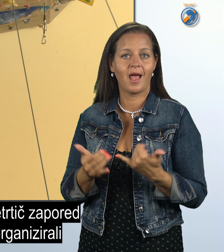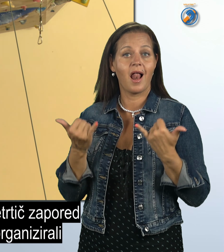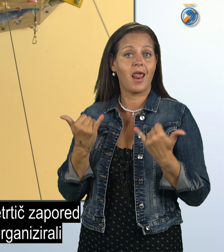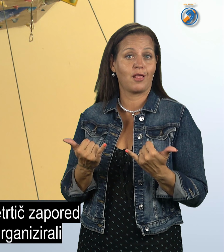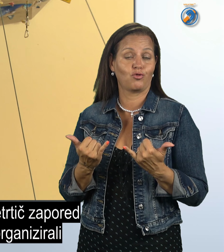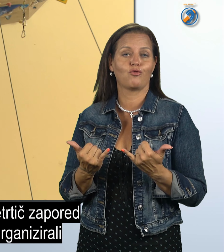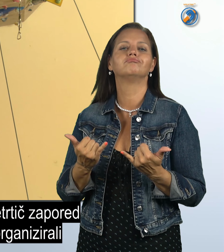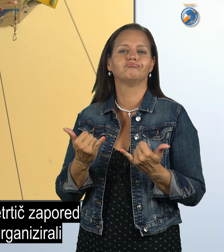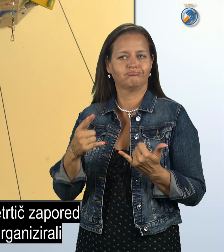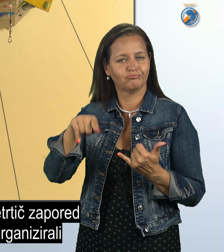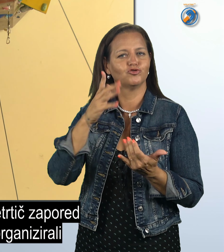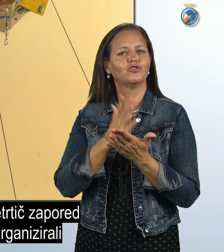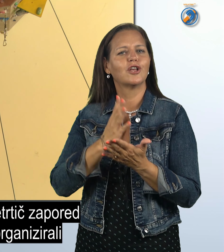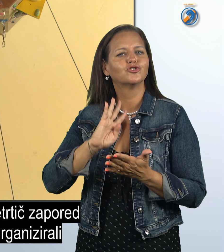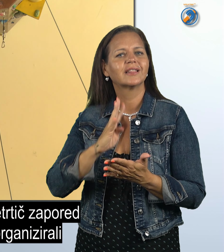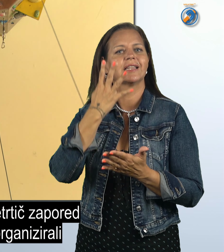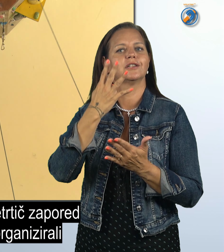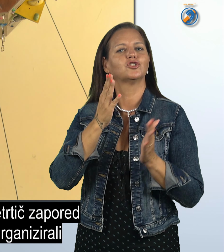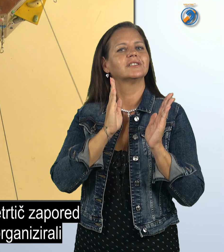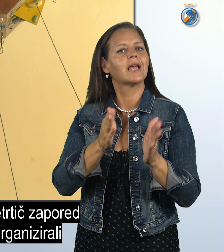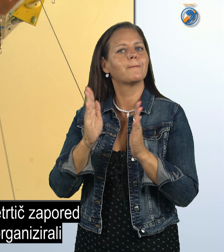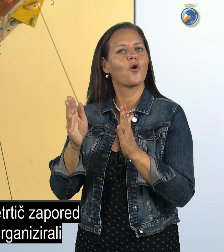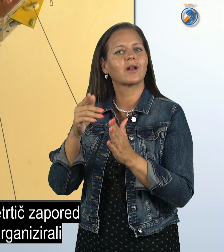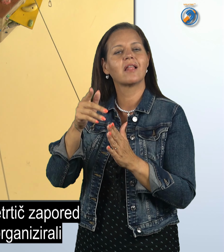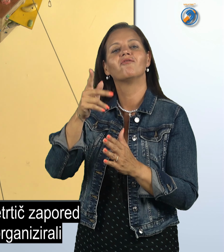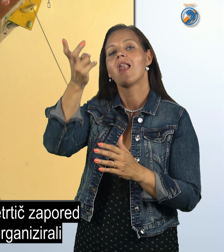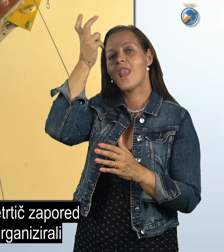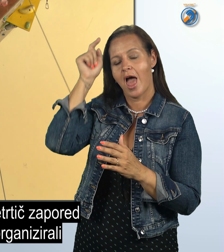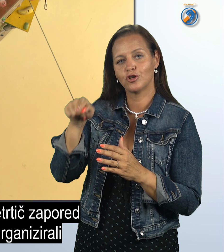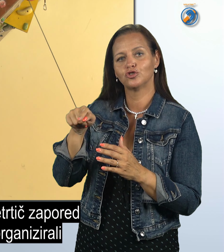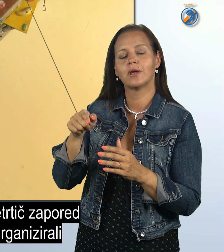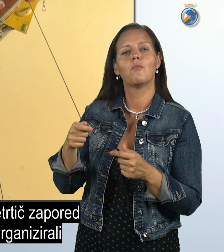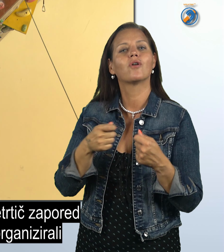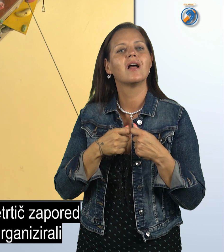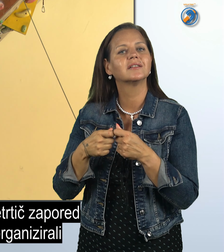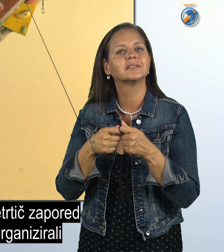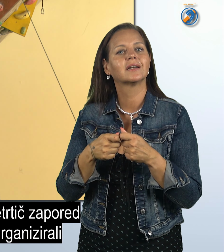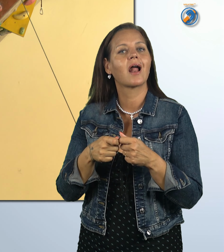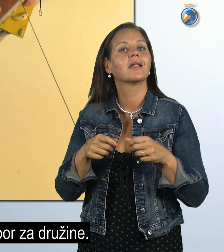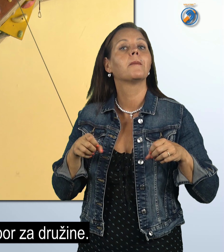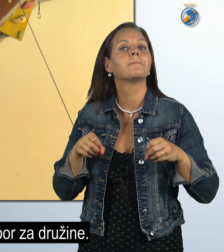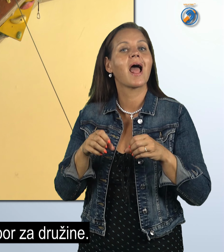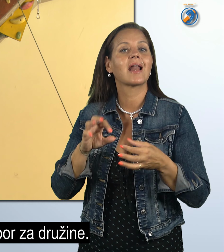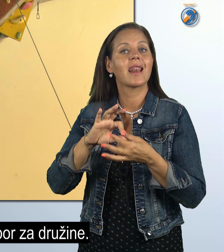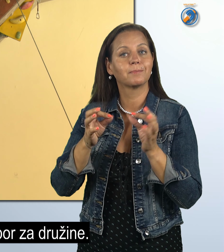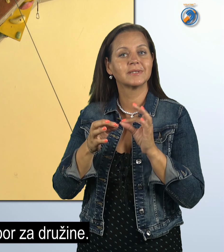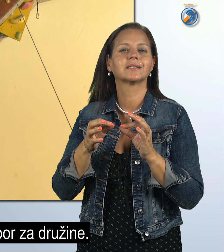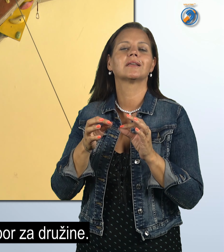Letos so že četrtič zapored v Laškem organizirali paralimpijski tabor za družine.